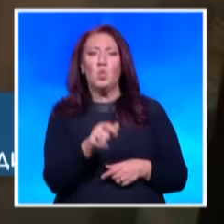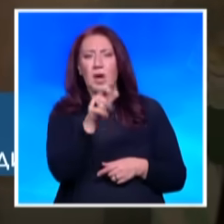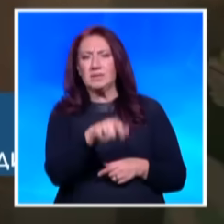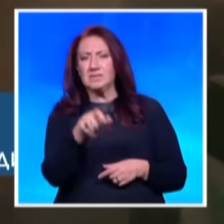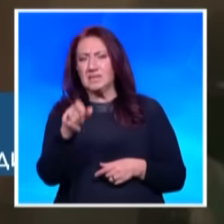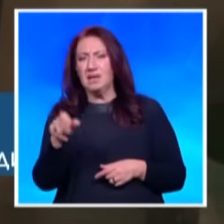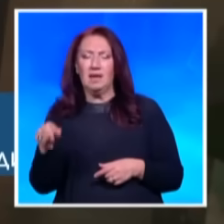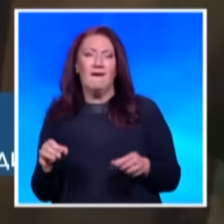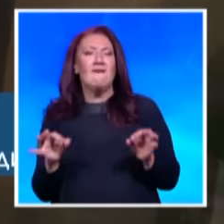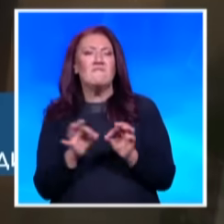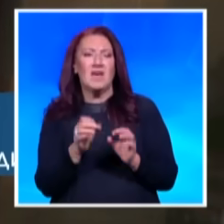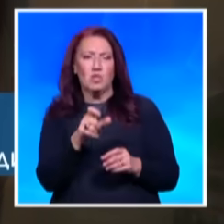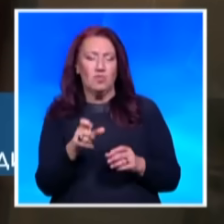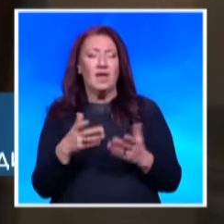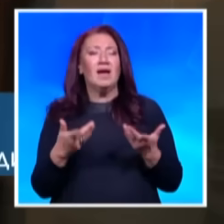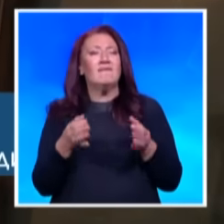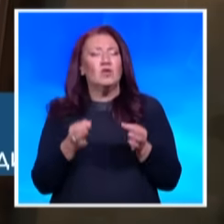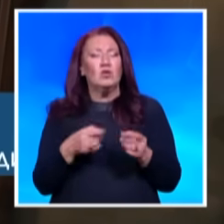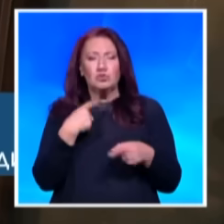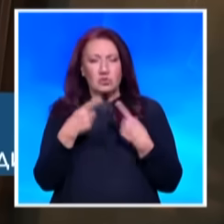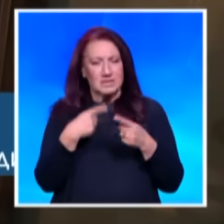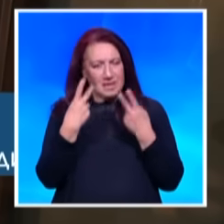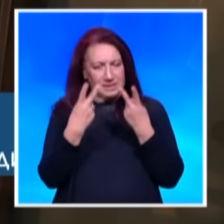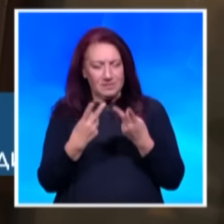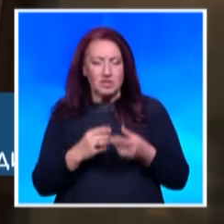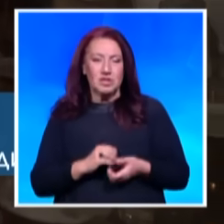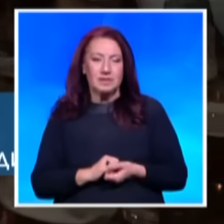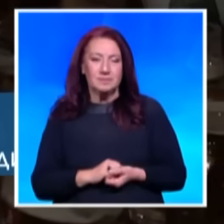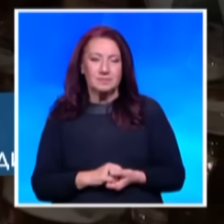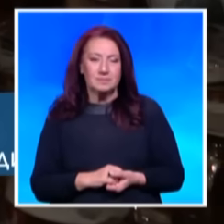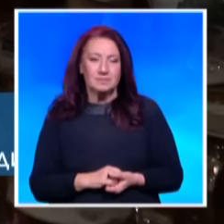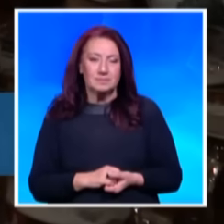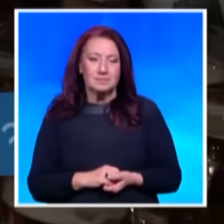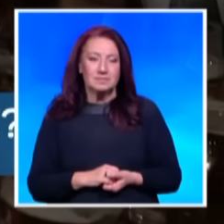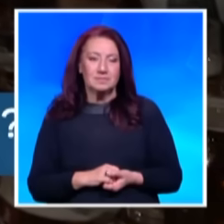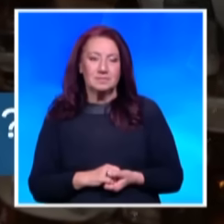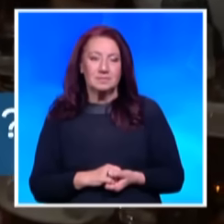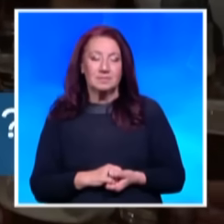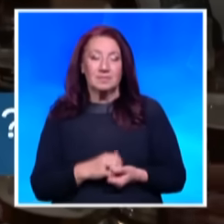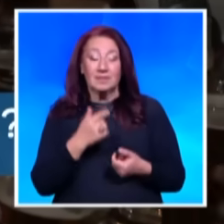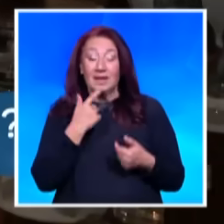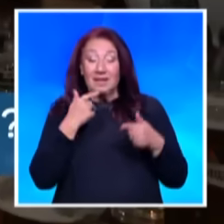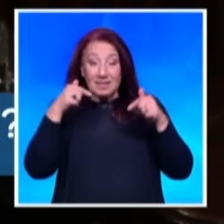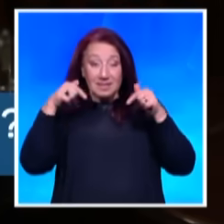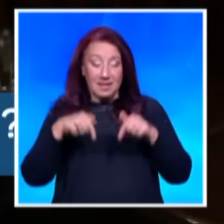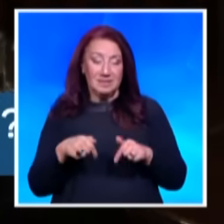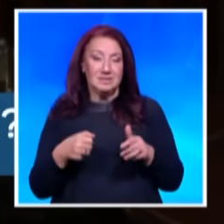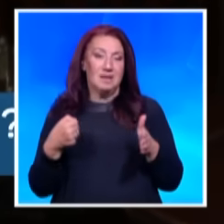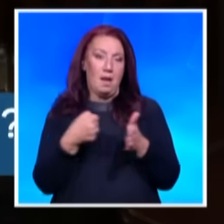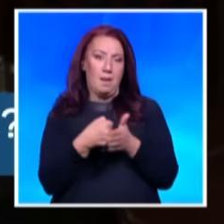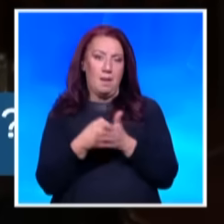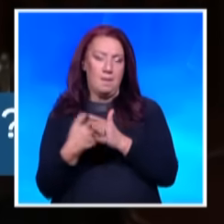фенове. Какво казаха те пред Владислава Тричкова? Вижте. Днес е мачът. Големият